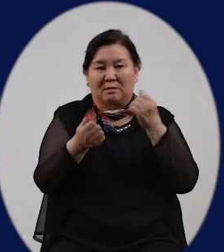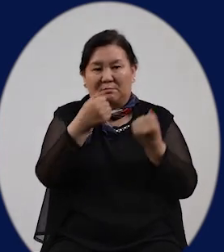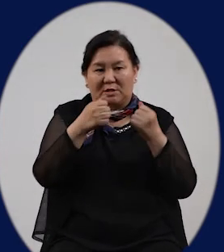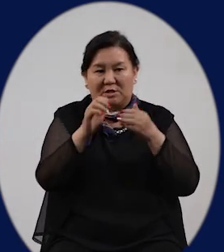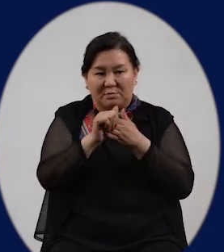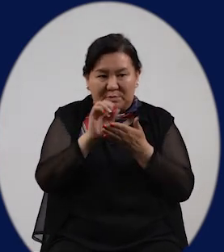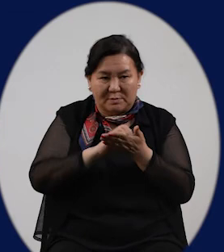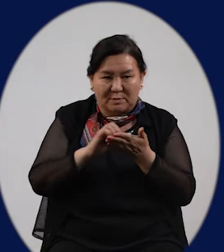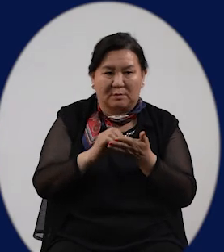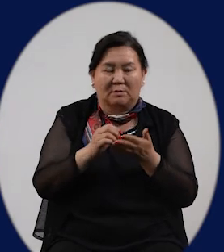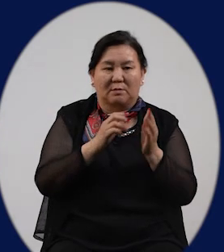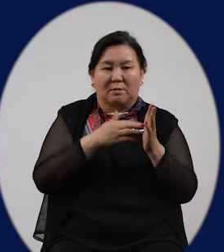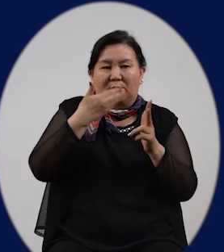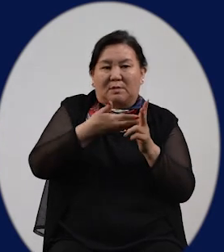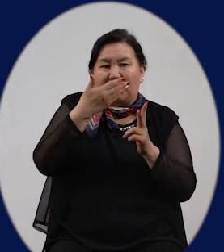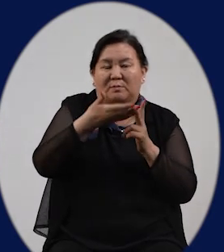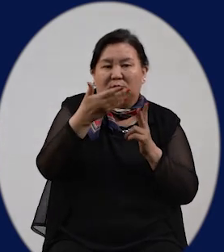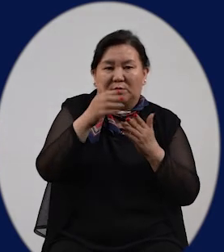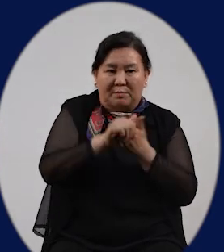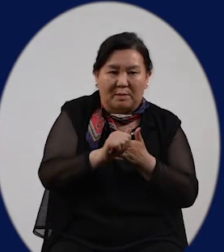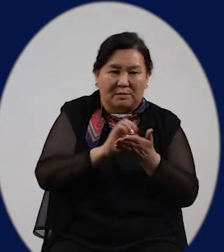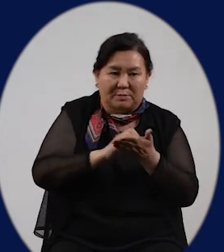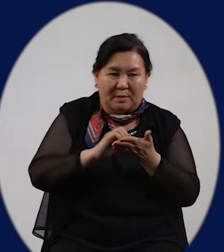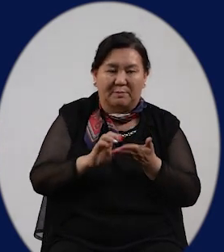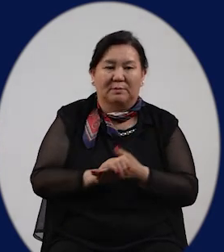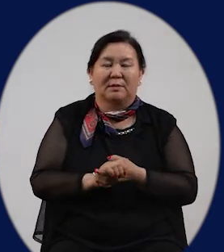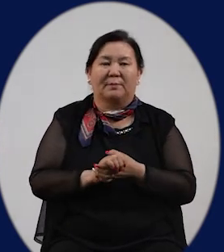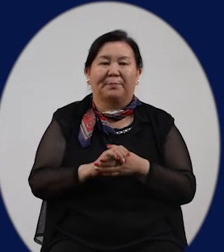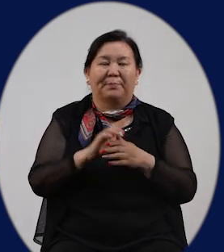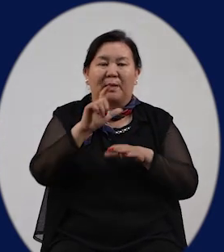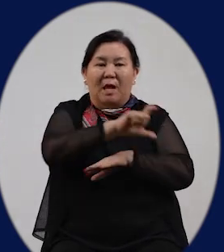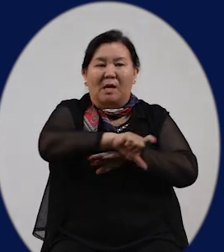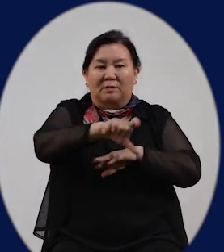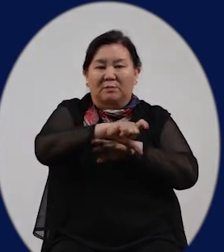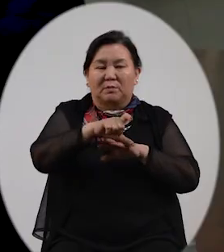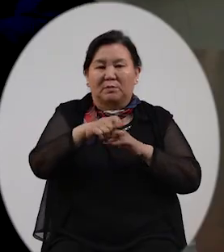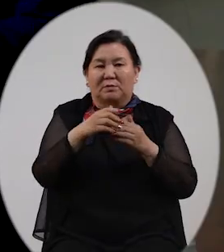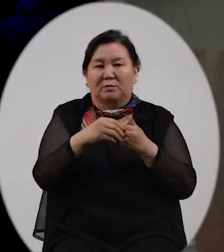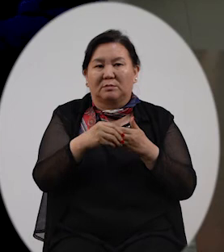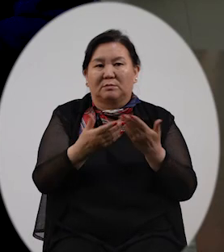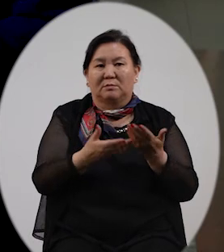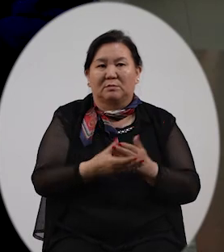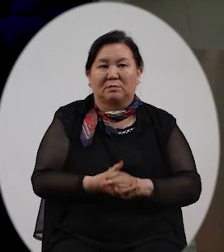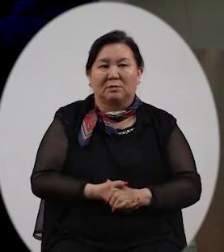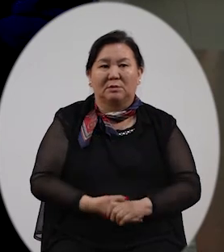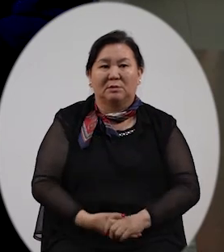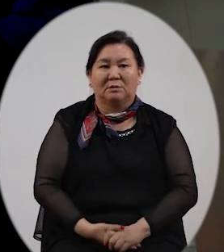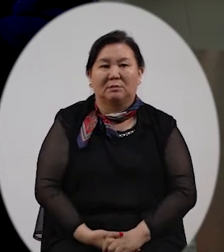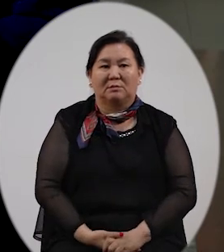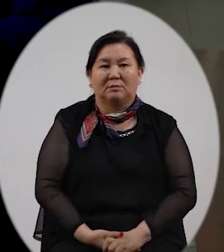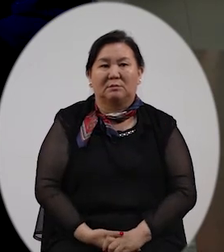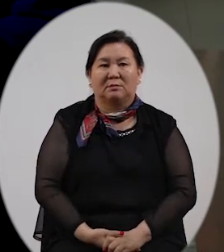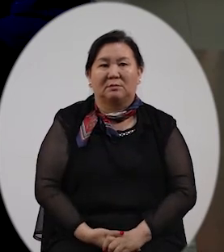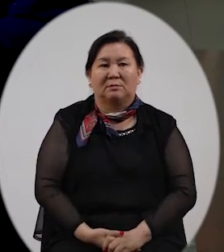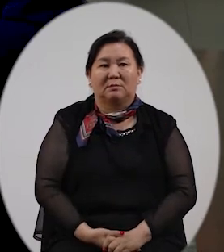бичиг баримт 7. Дамж өнгөрөх тээврийн бичиг баримт 8. Экспорт одоо олгох зорилготой бол энэ